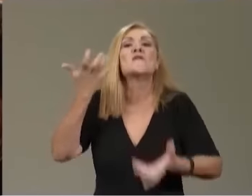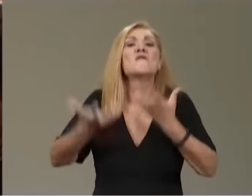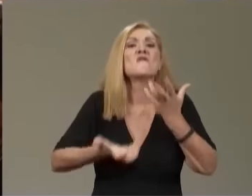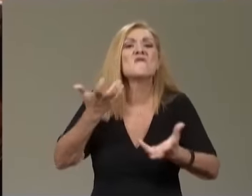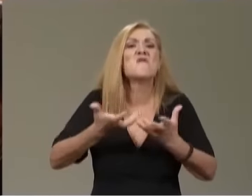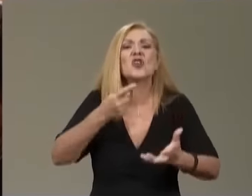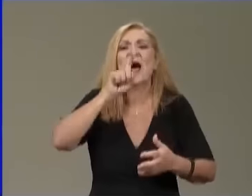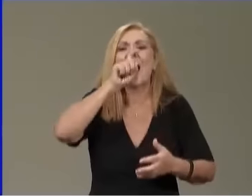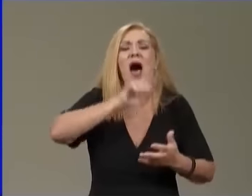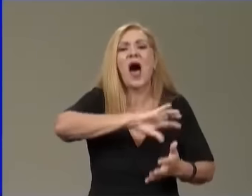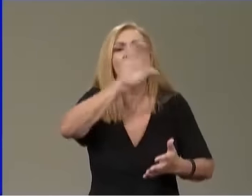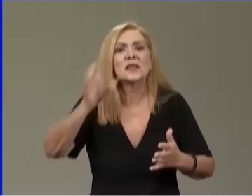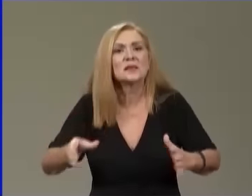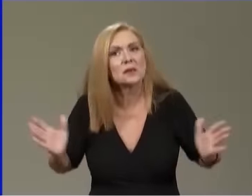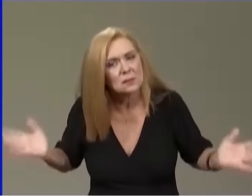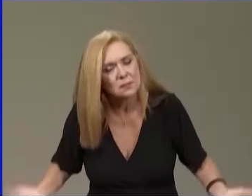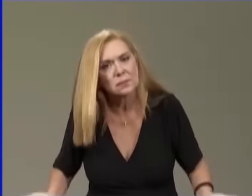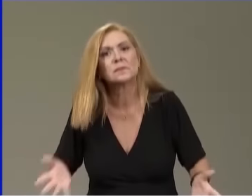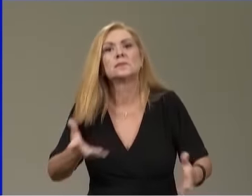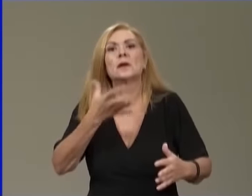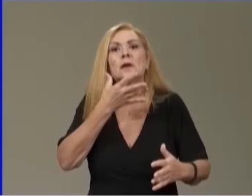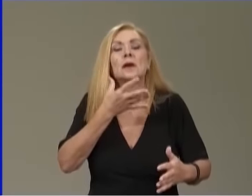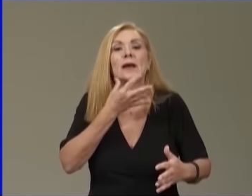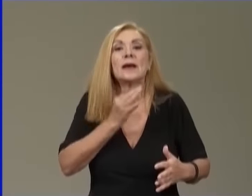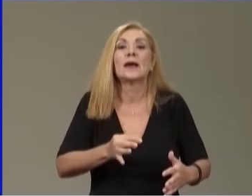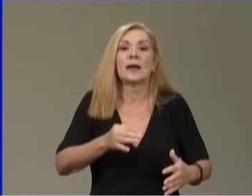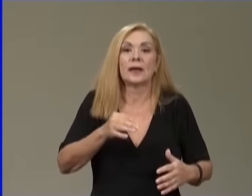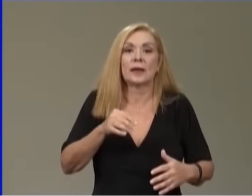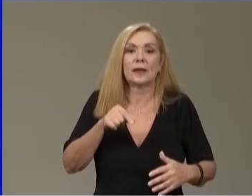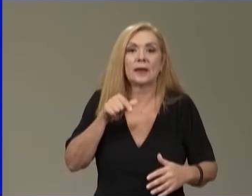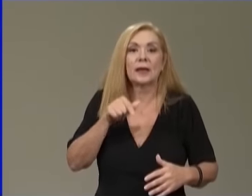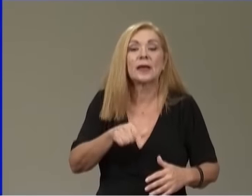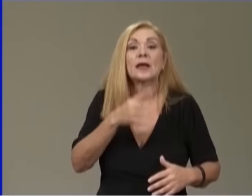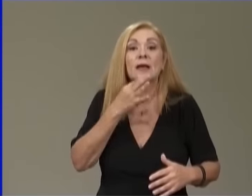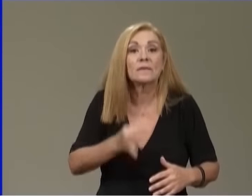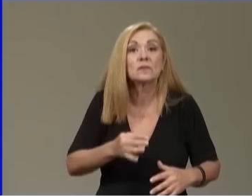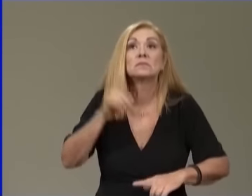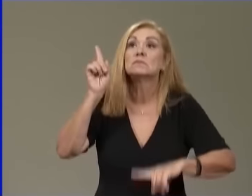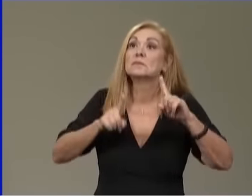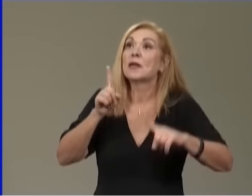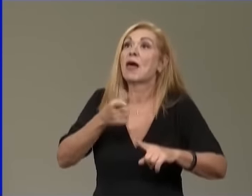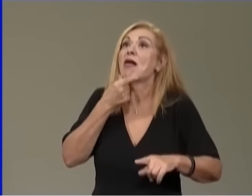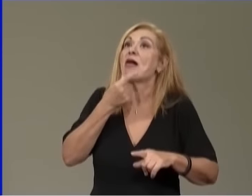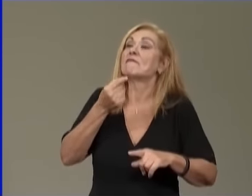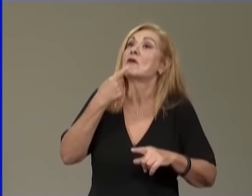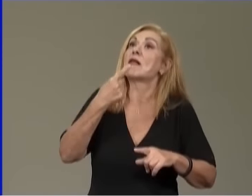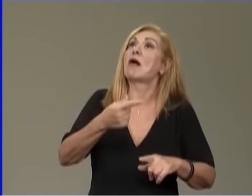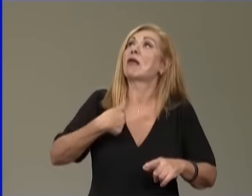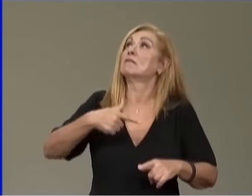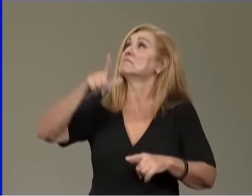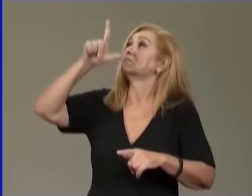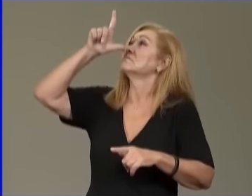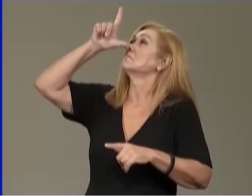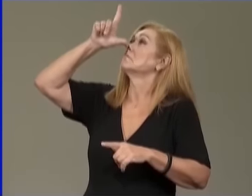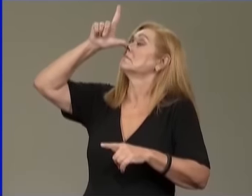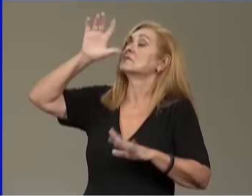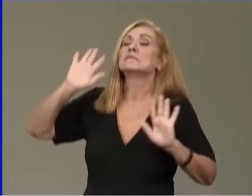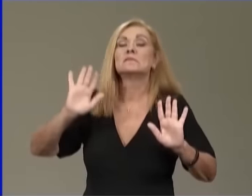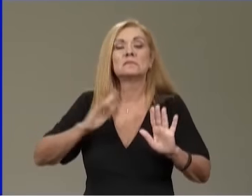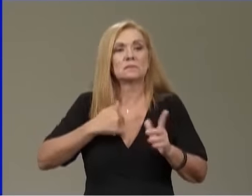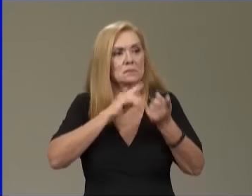σφίγγει την καρδιά όλων. Γι' αυτό και σε όσους εύκολα μιλούν για αλαζονία, αντιτείνω